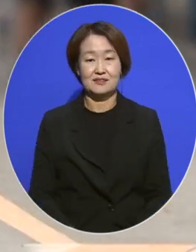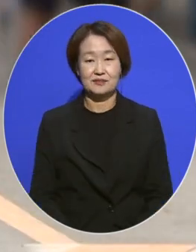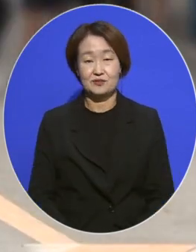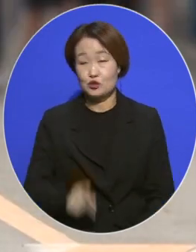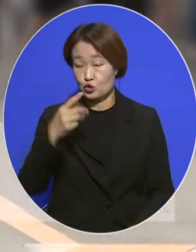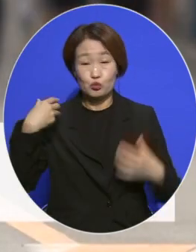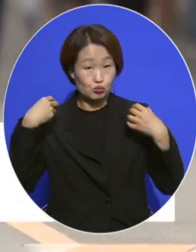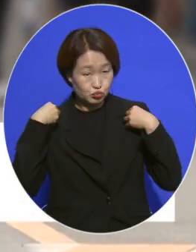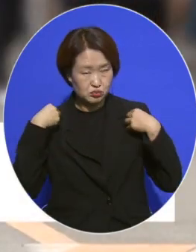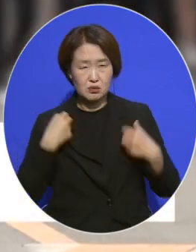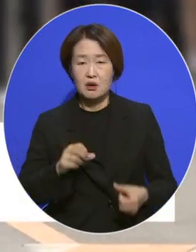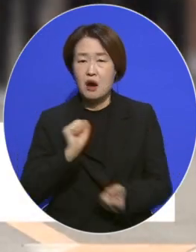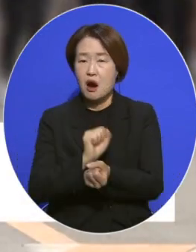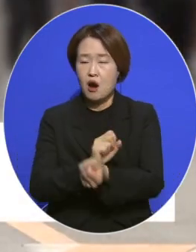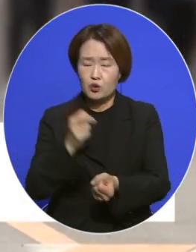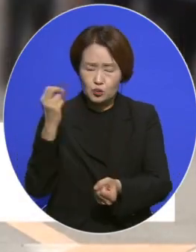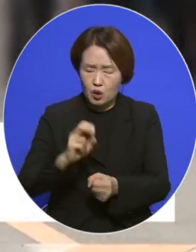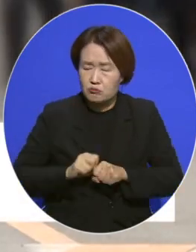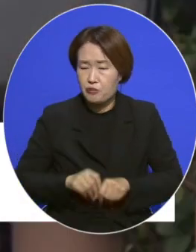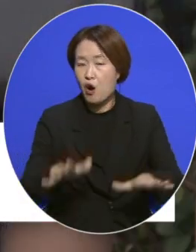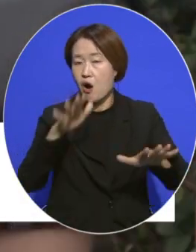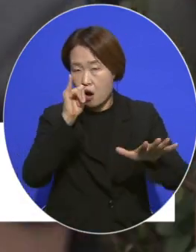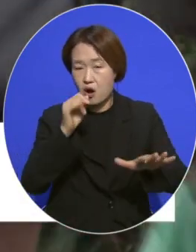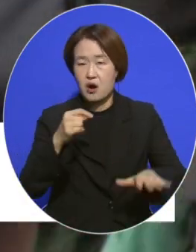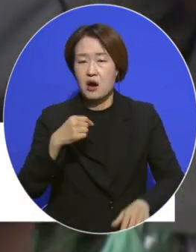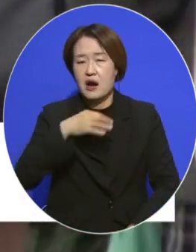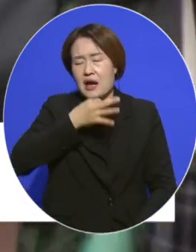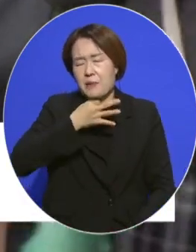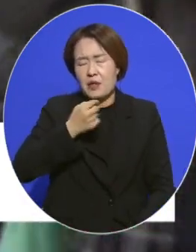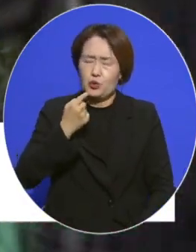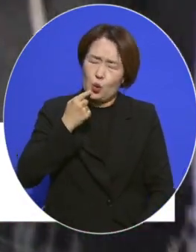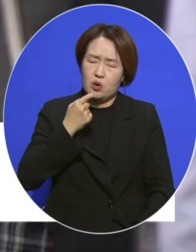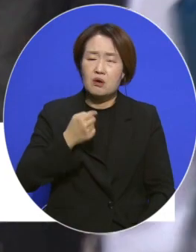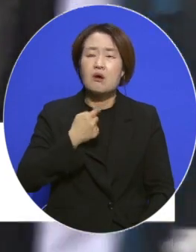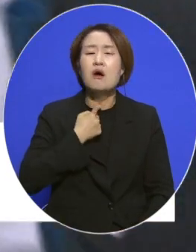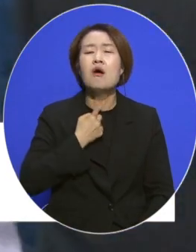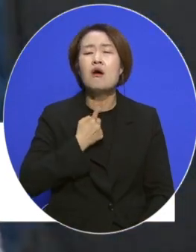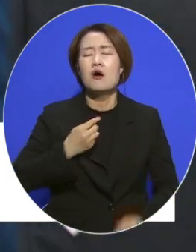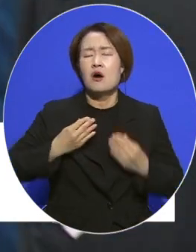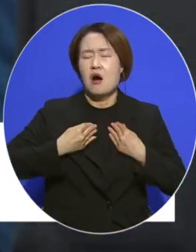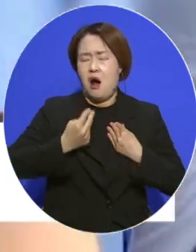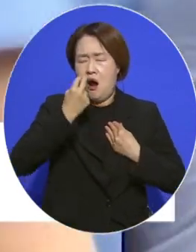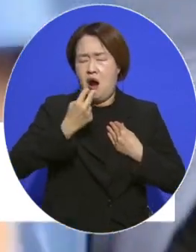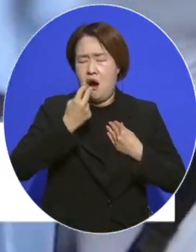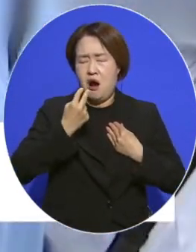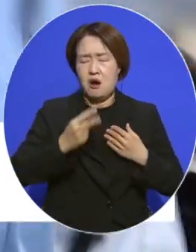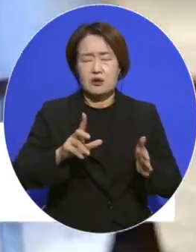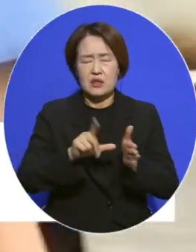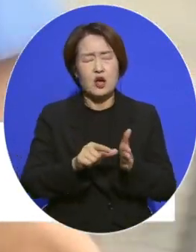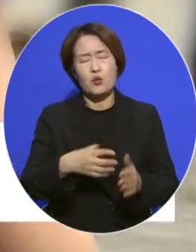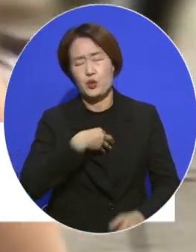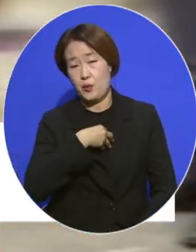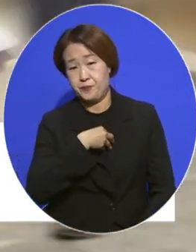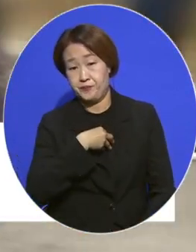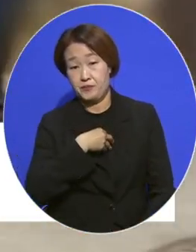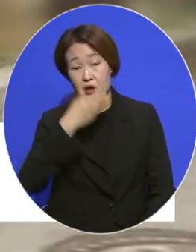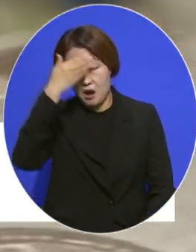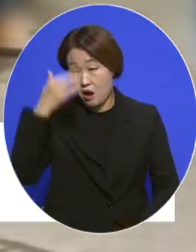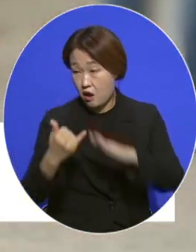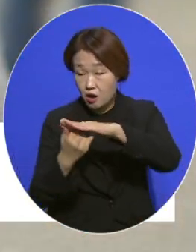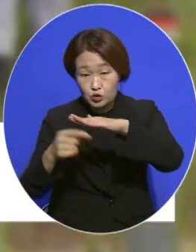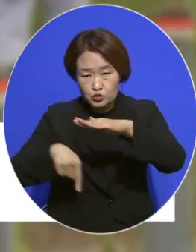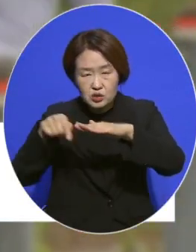방역당국은 재유행이 계속되고 있고 독감 등 다양한 호흡기 질환 유행 가능성이 큰 시기인 만큼 청소년